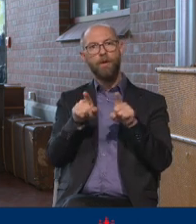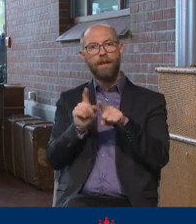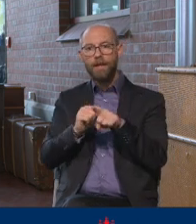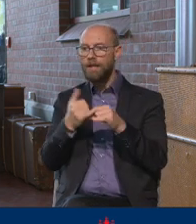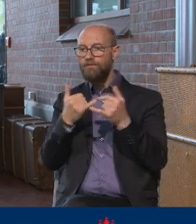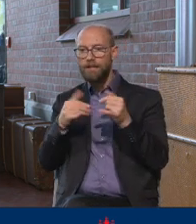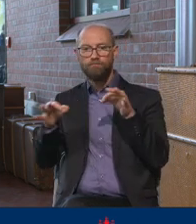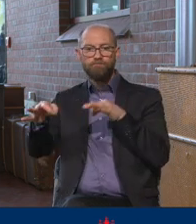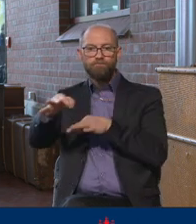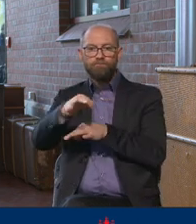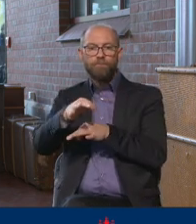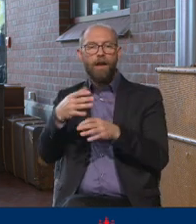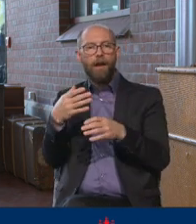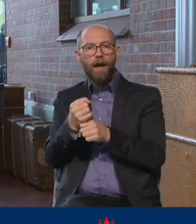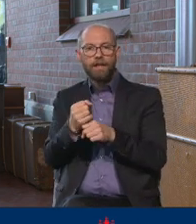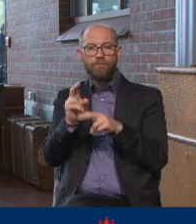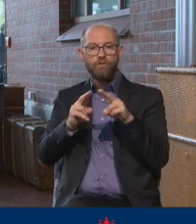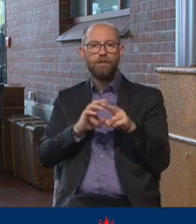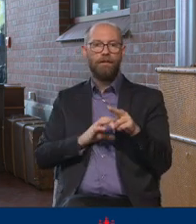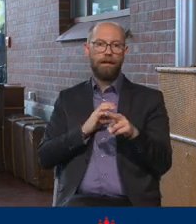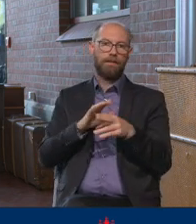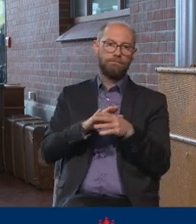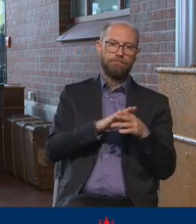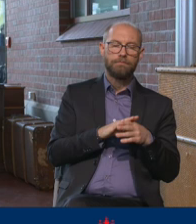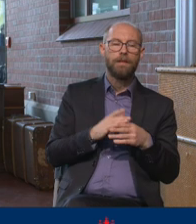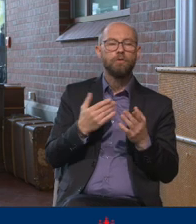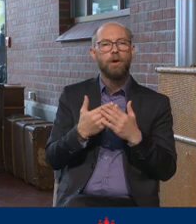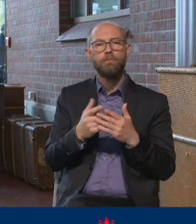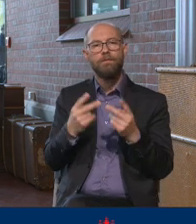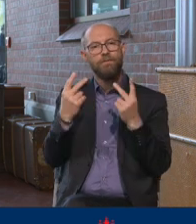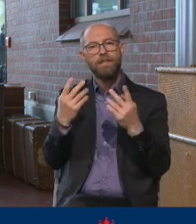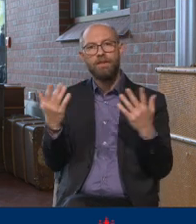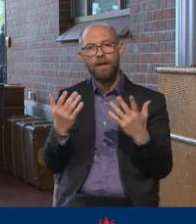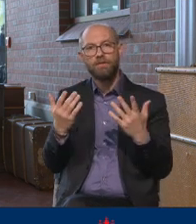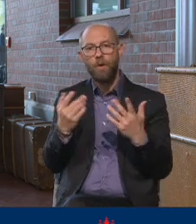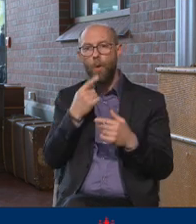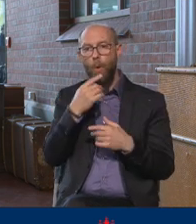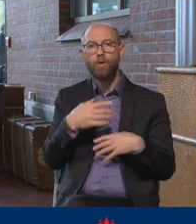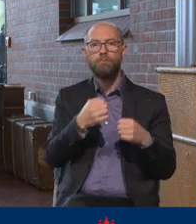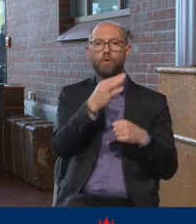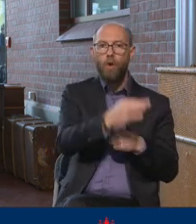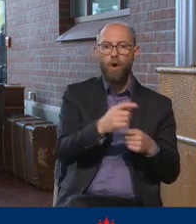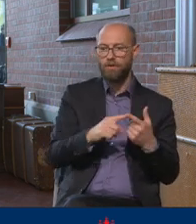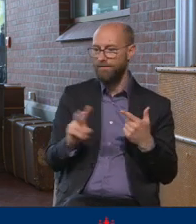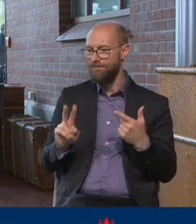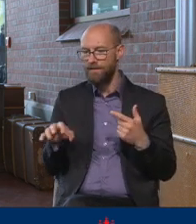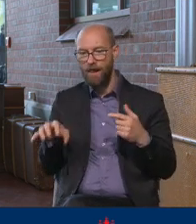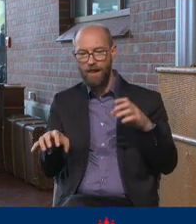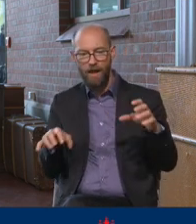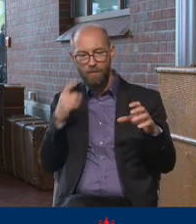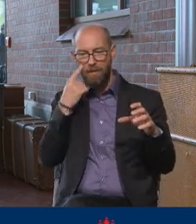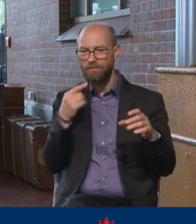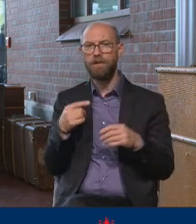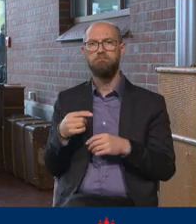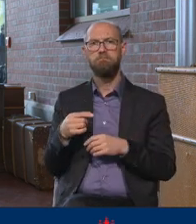gelingen im vordergrund wir haben es im vorfeld schon oft gehört steht das rothenburgsort und die vettel die momentan noch ein bisschen als